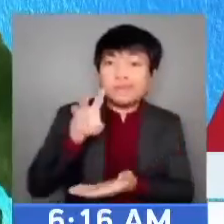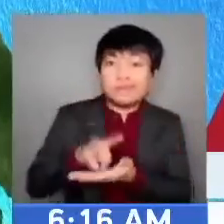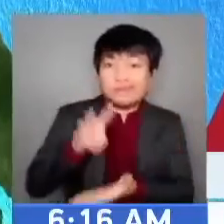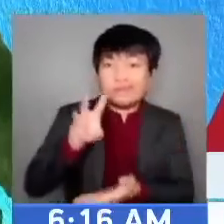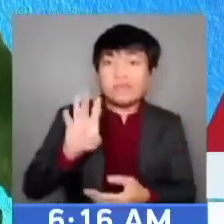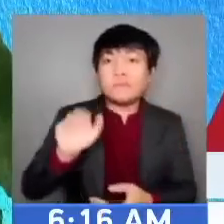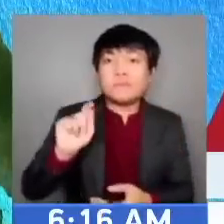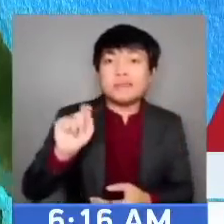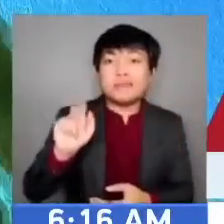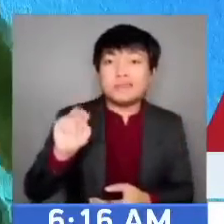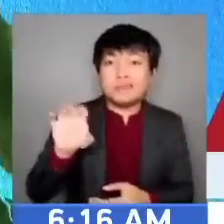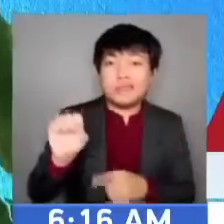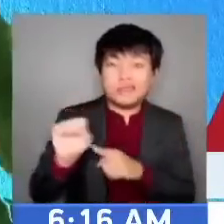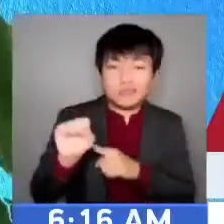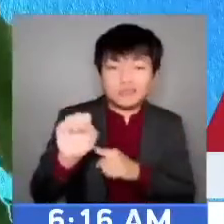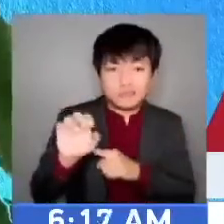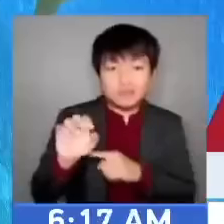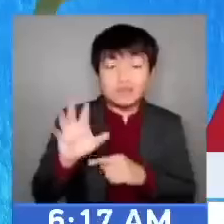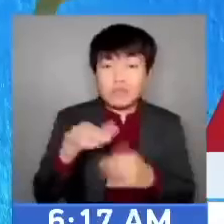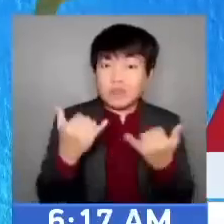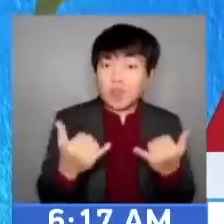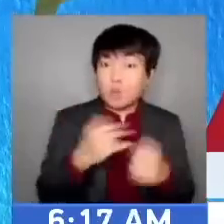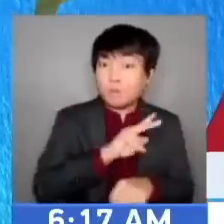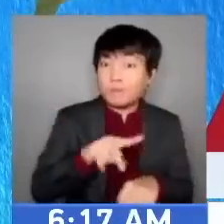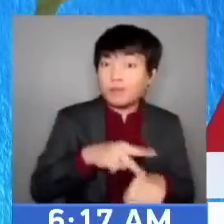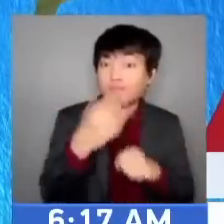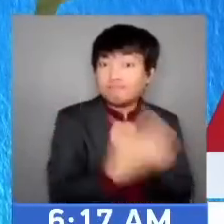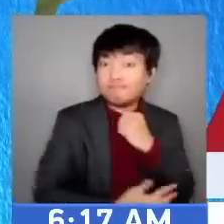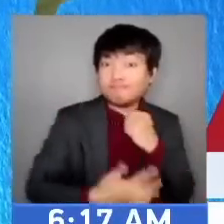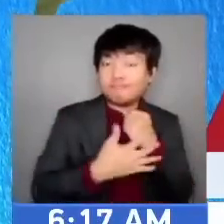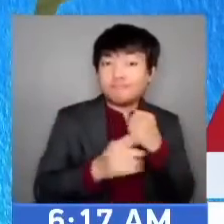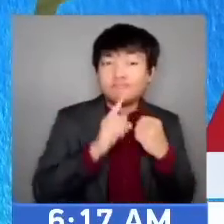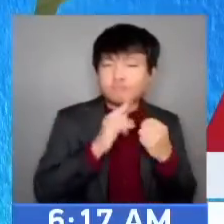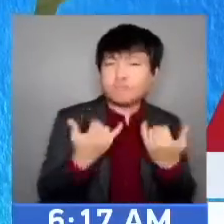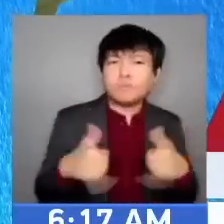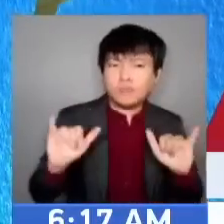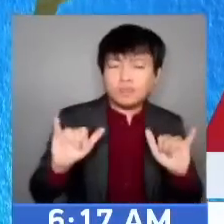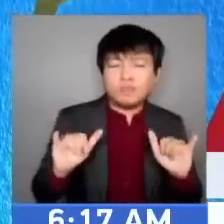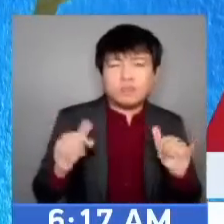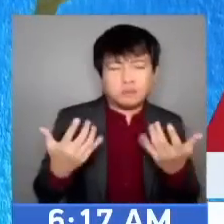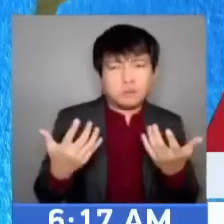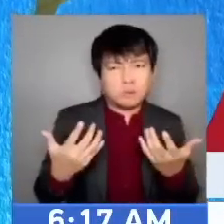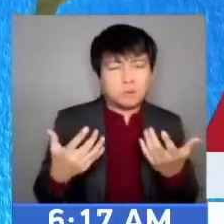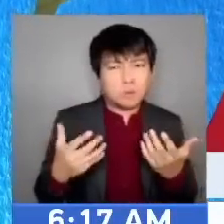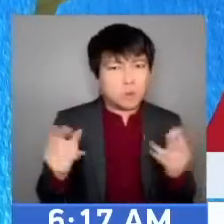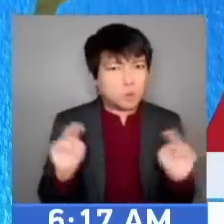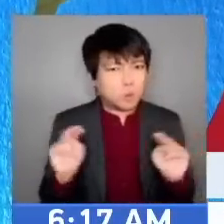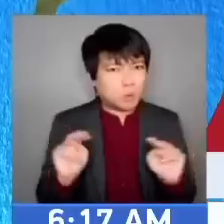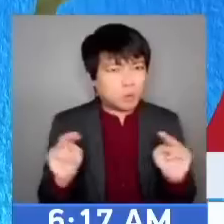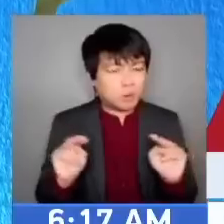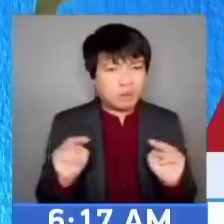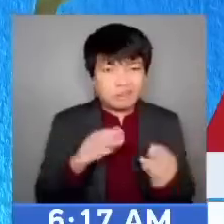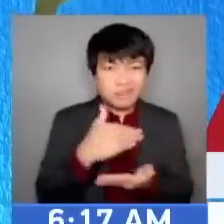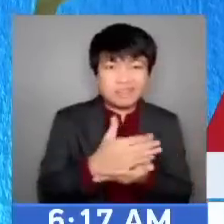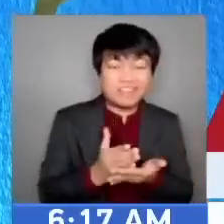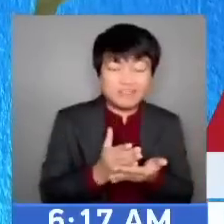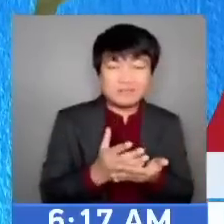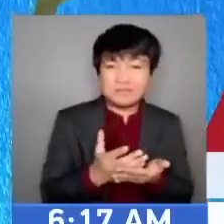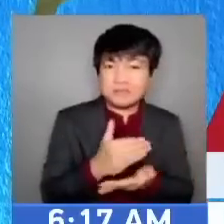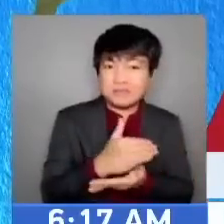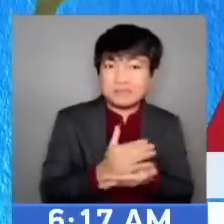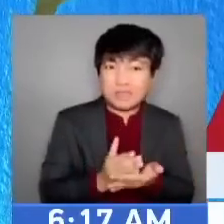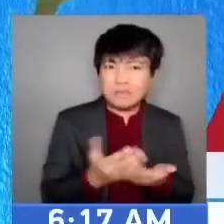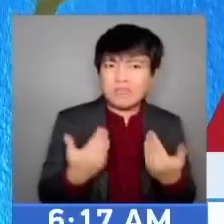malaking bahagi ho ng ating bansa ay maiwala sa paano niyong mararanasan pero may mga ilang Pockets no O ilang mga isolated